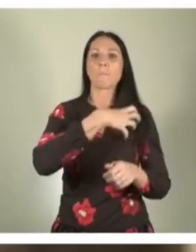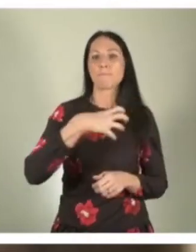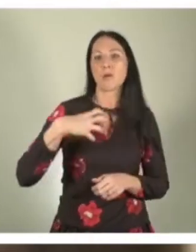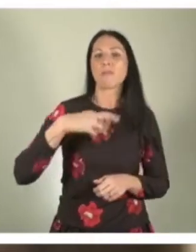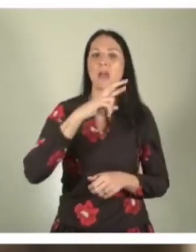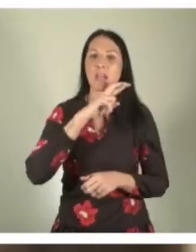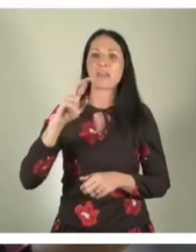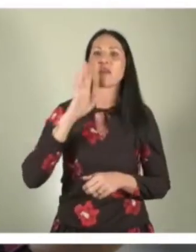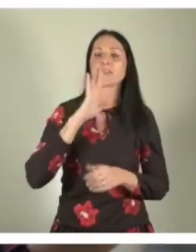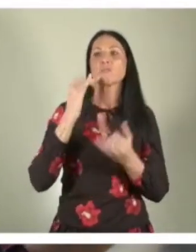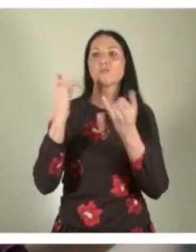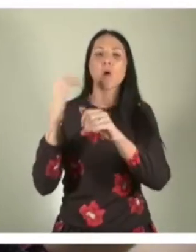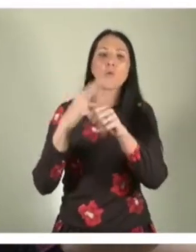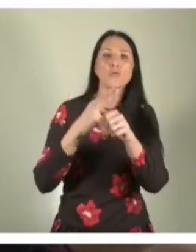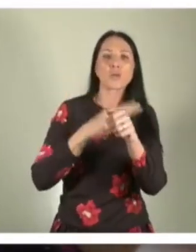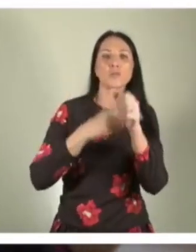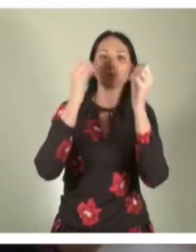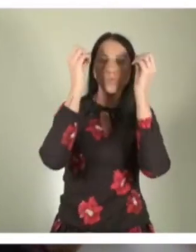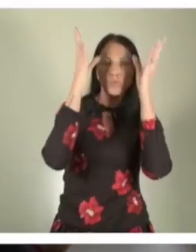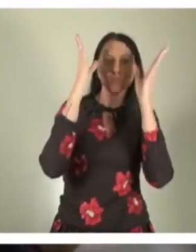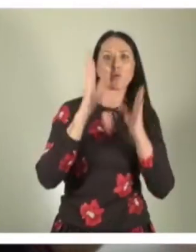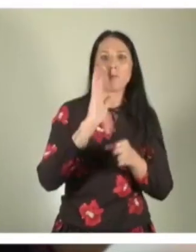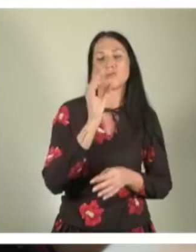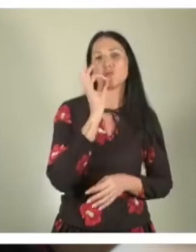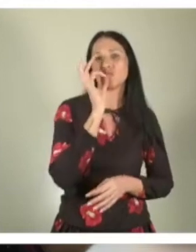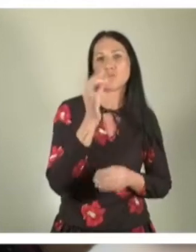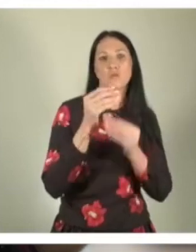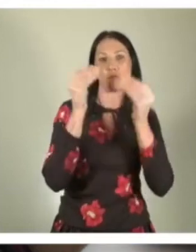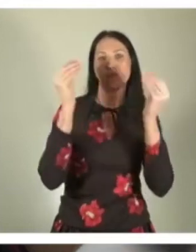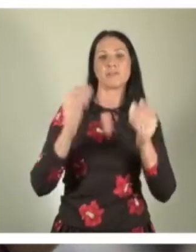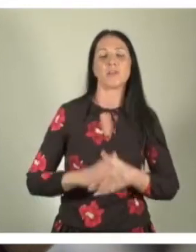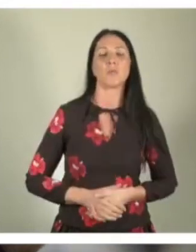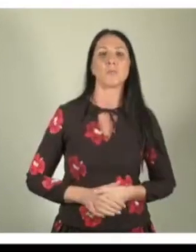wszystkimi instytucjami kultury będzie dobrze się rozwijał.